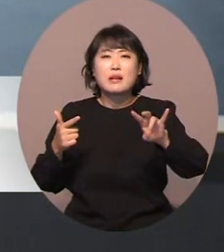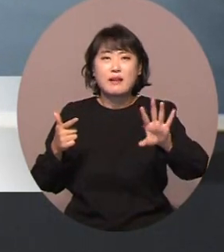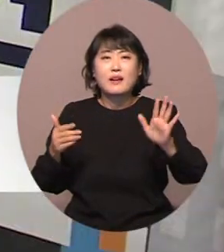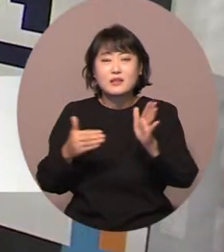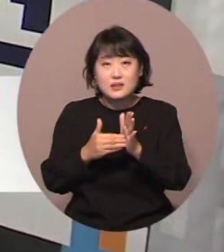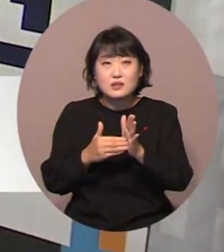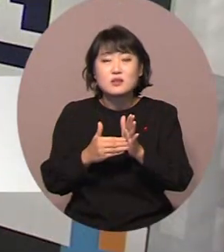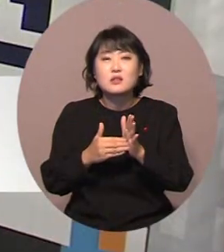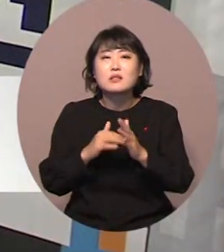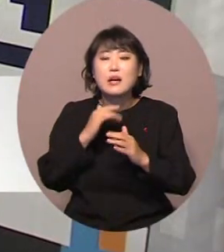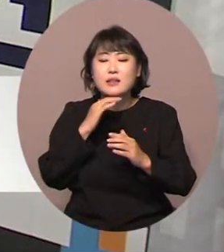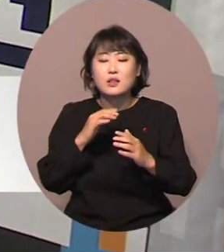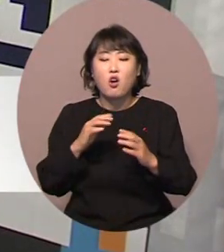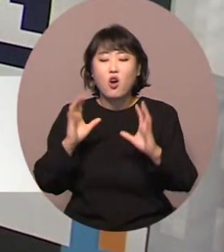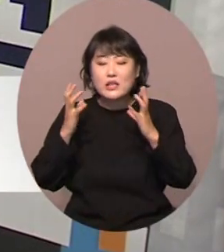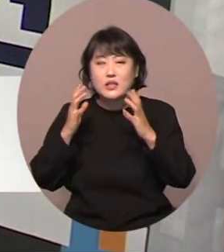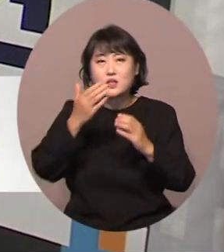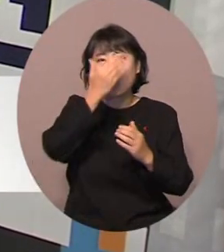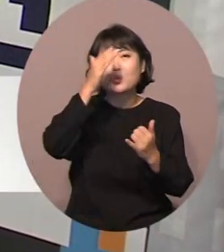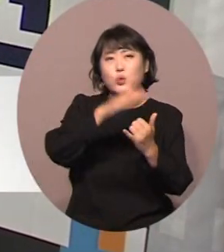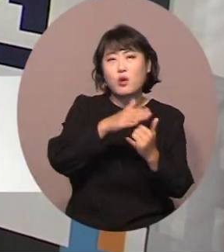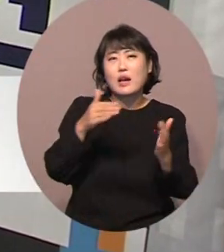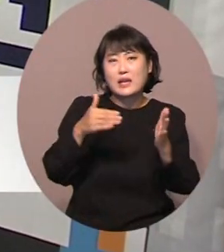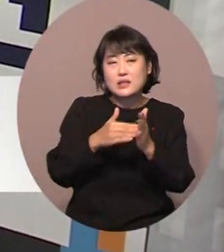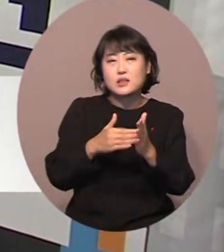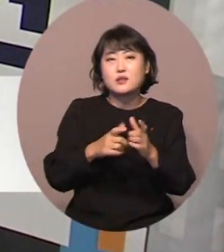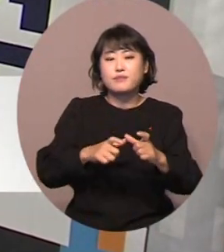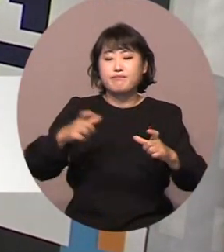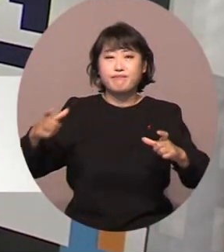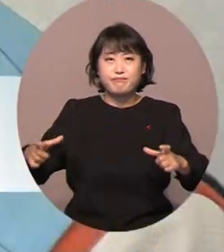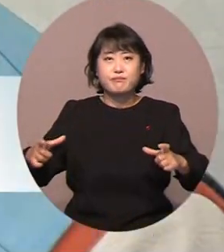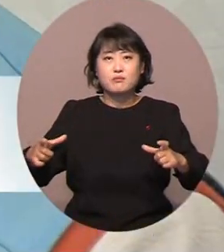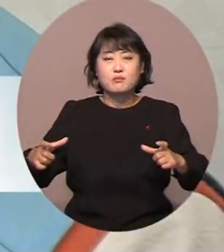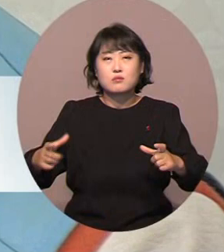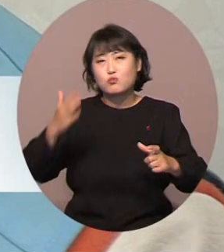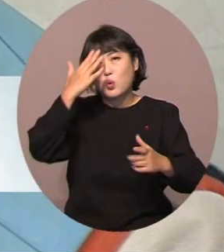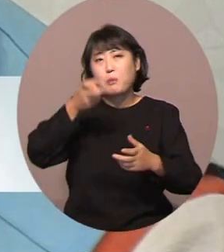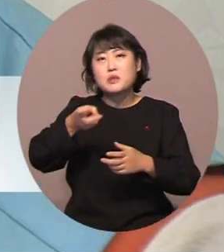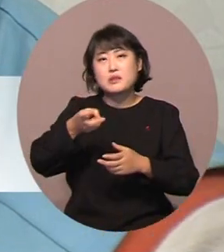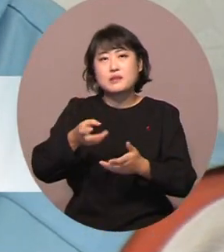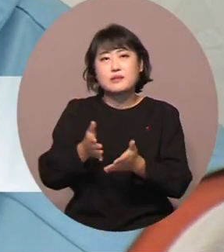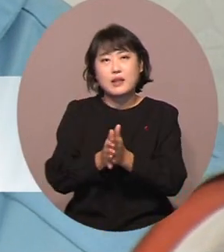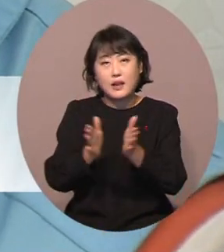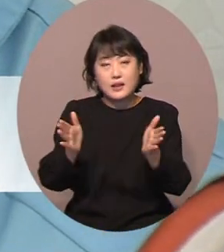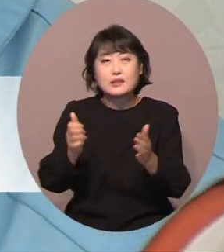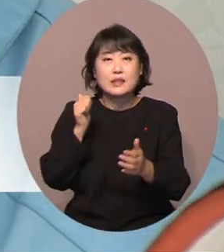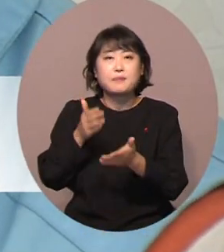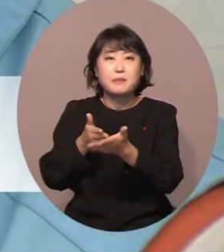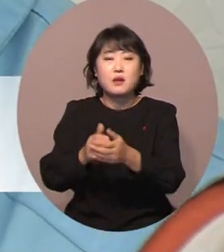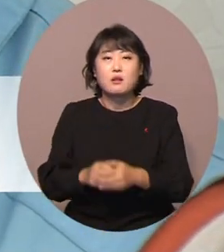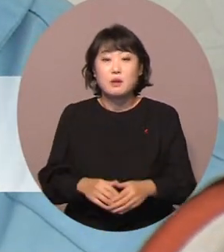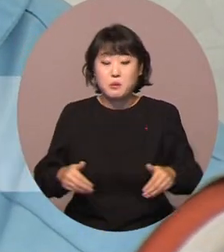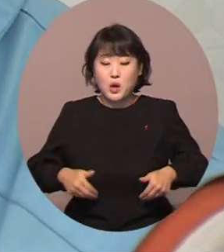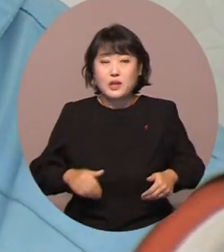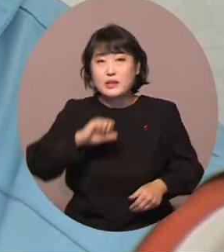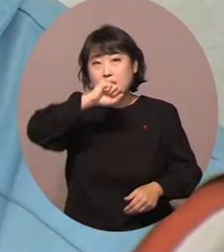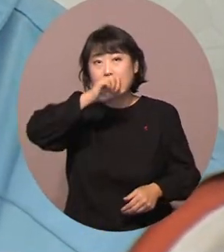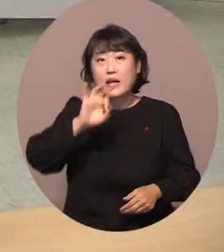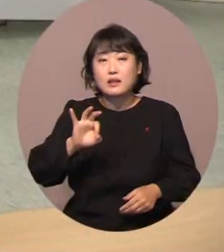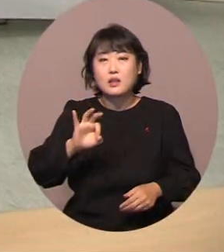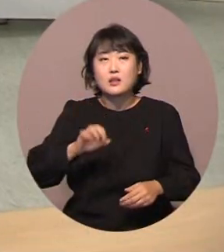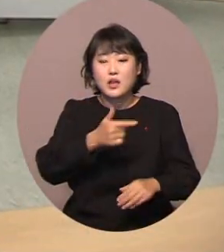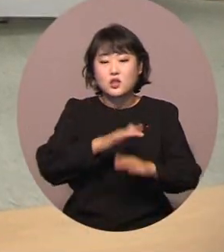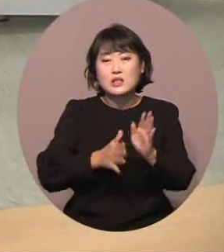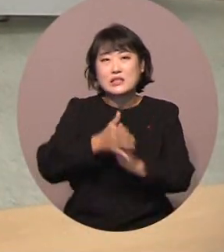어린이와 청소년으로 대상을 넓혀 시행하자고 주장했습니다 진보당은 이에 필요한 연간 예산은 대전시